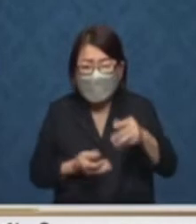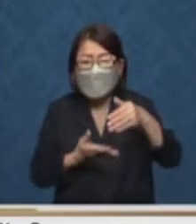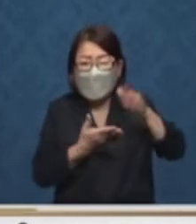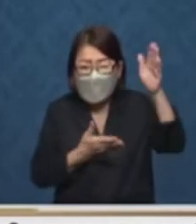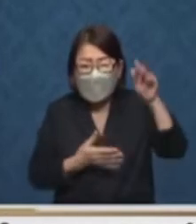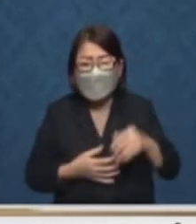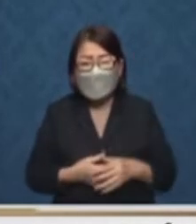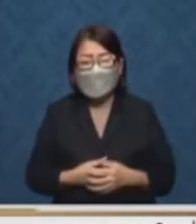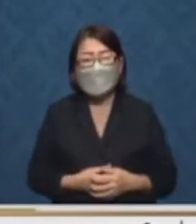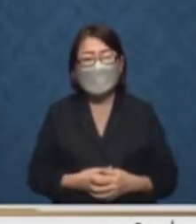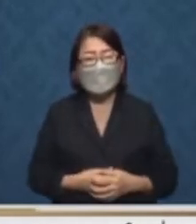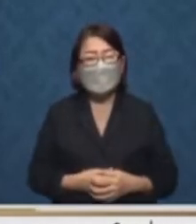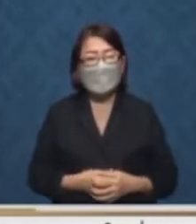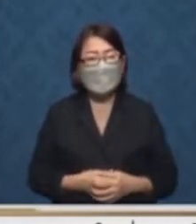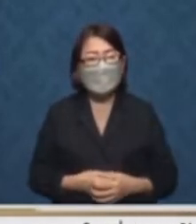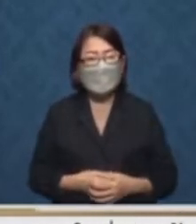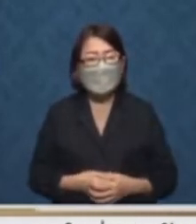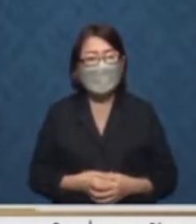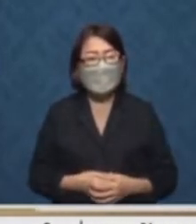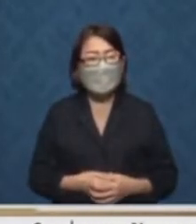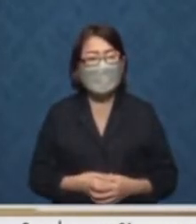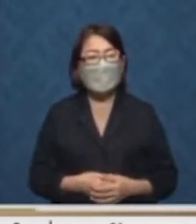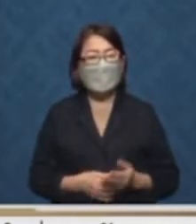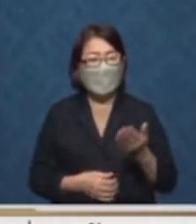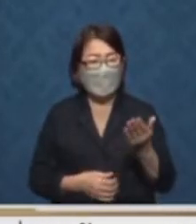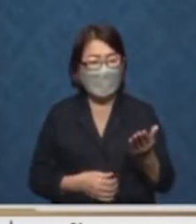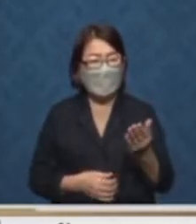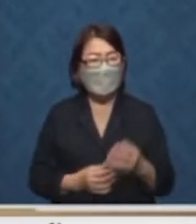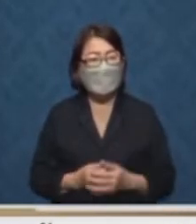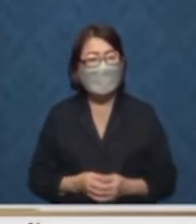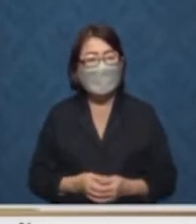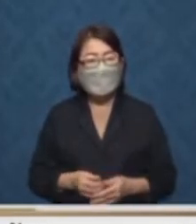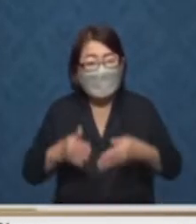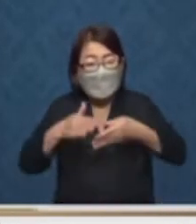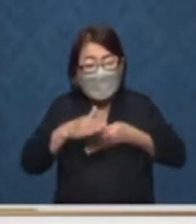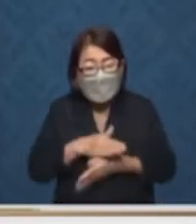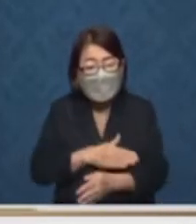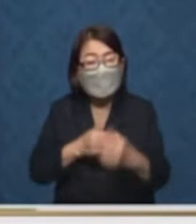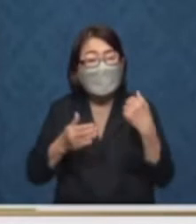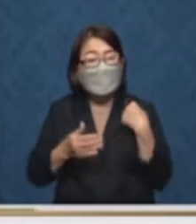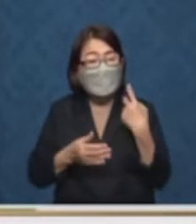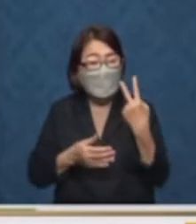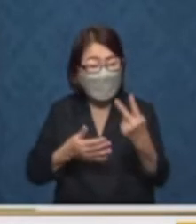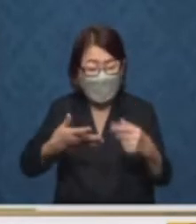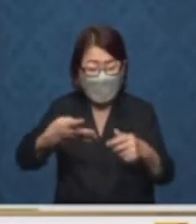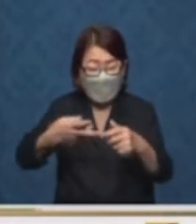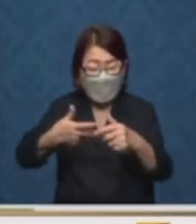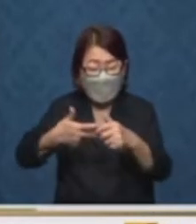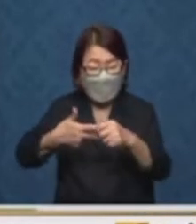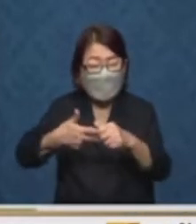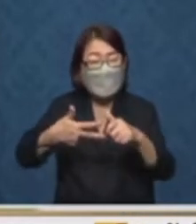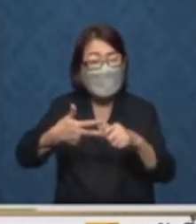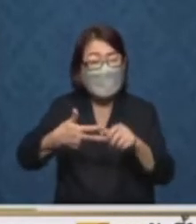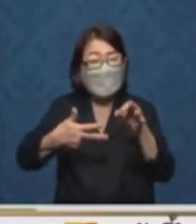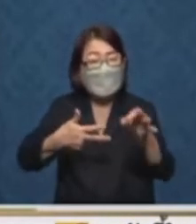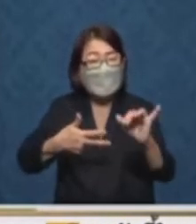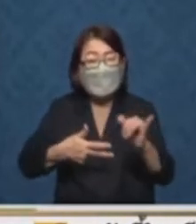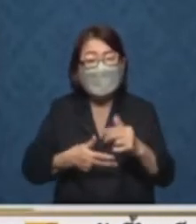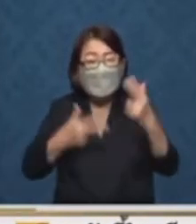ถัดไปครับเรือดำน้ำอีกสองลำนี่แหละที่ยังไม่ได้ซื้อแต่นายกจะหนีไปไหน